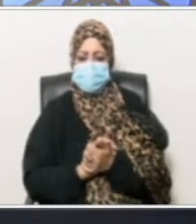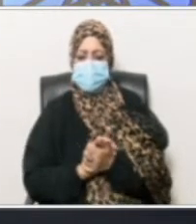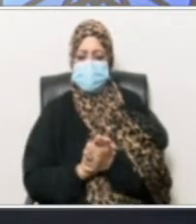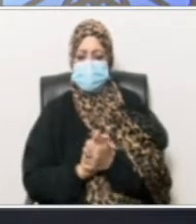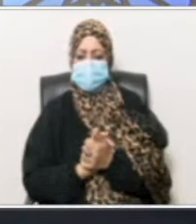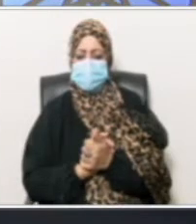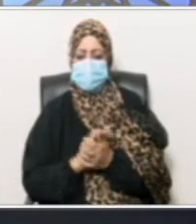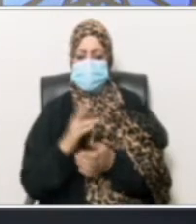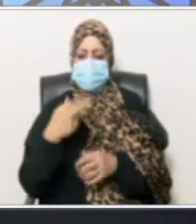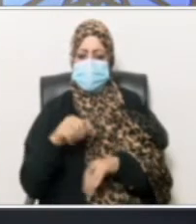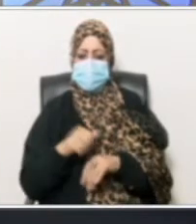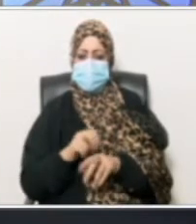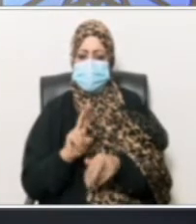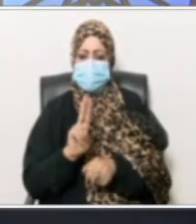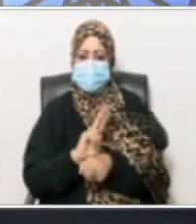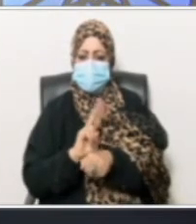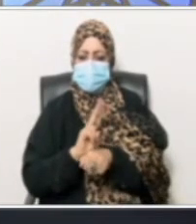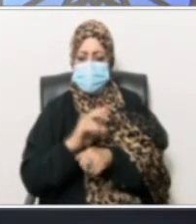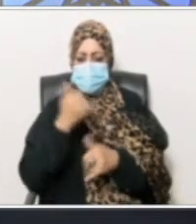خالد من سبها.